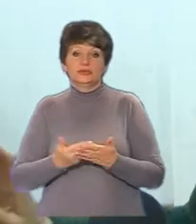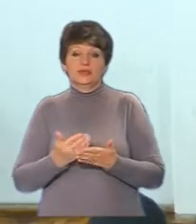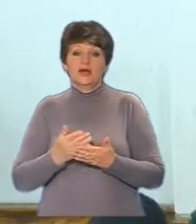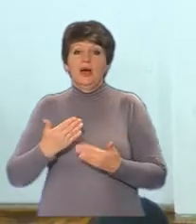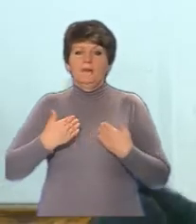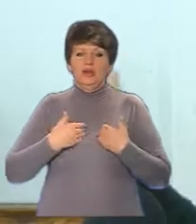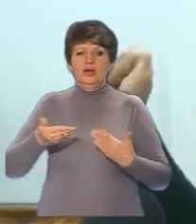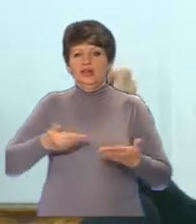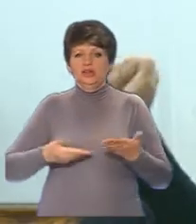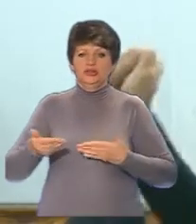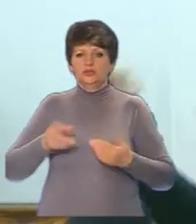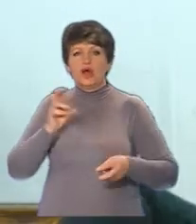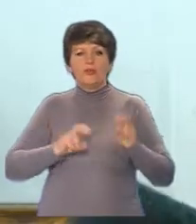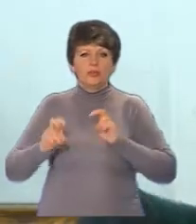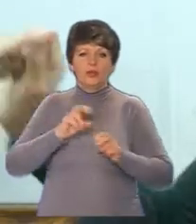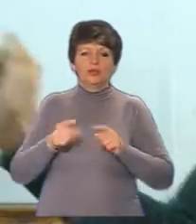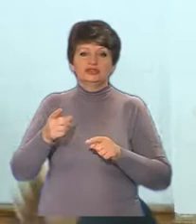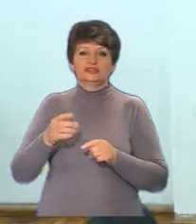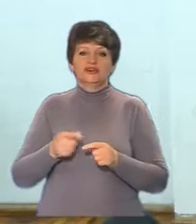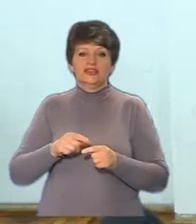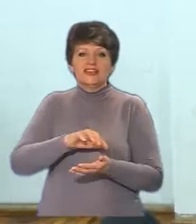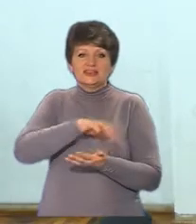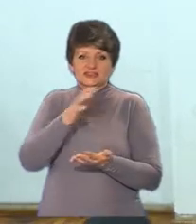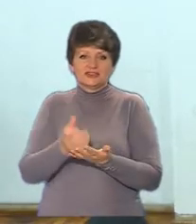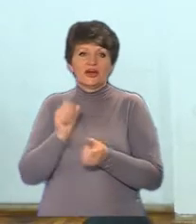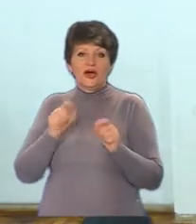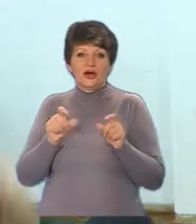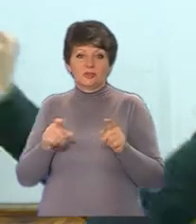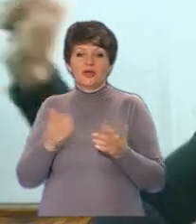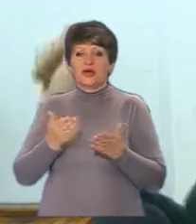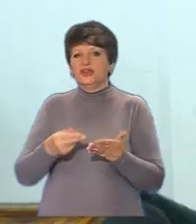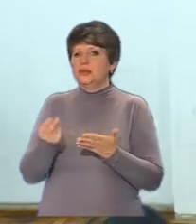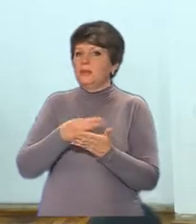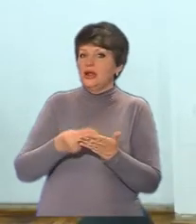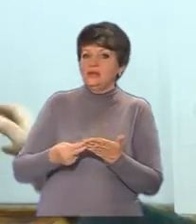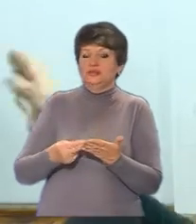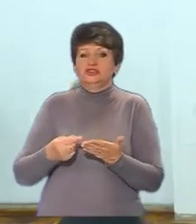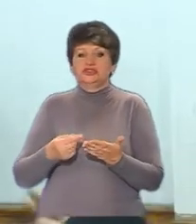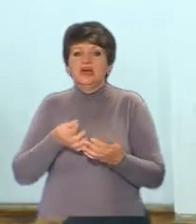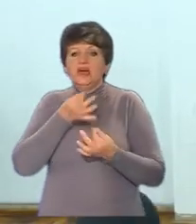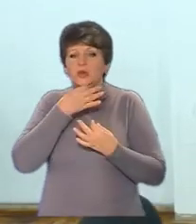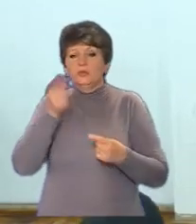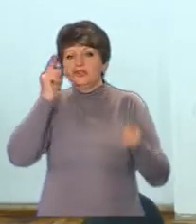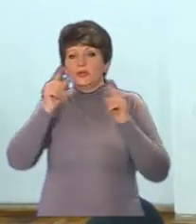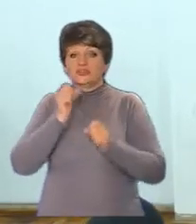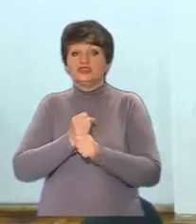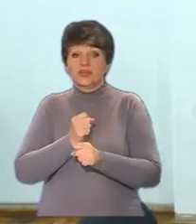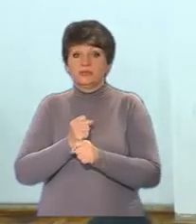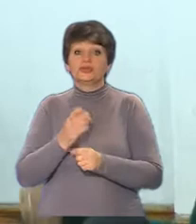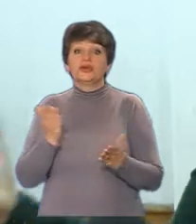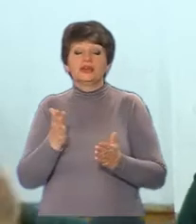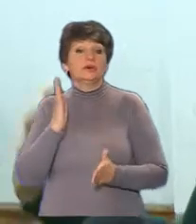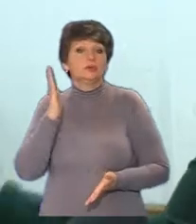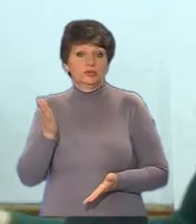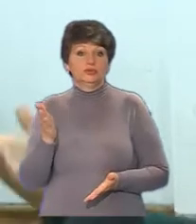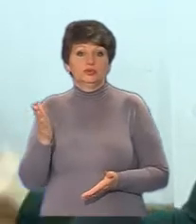там постити, наприклад, ми йдемо на пошук скарбу, і це з'являється там на сторінці Фейсбук. Якісь малюночки, там будь-які такі творчі роботи, які